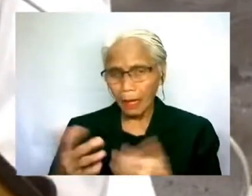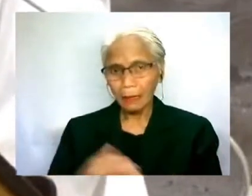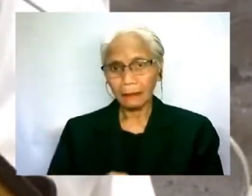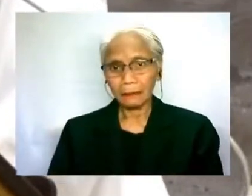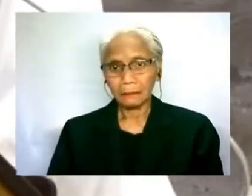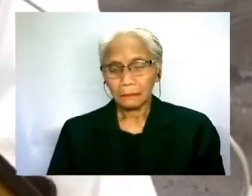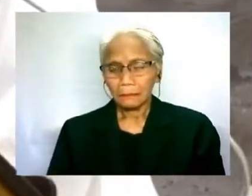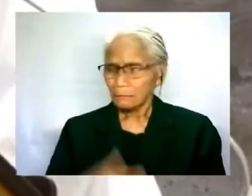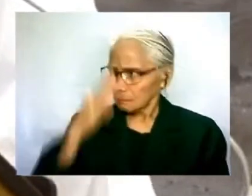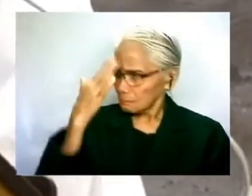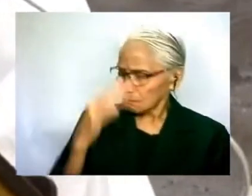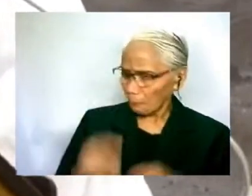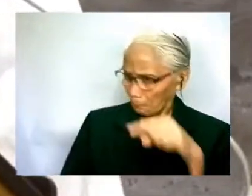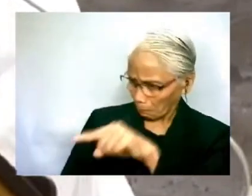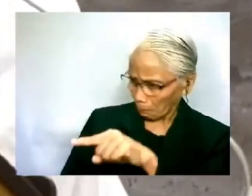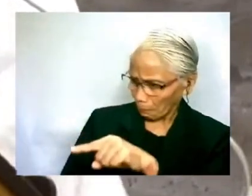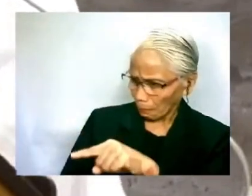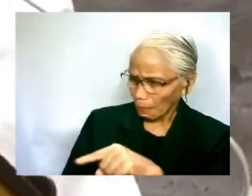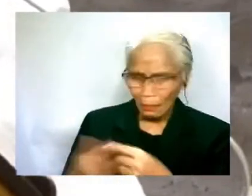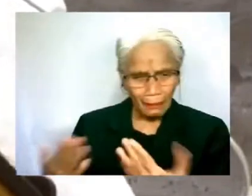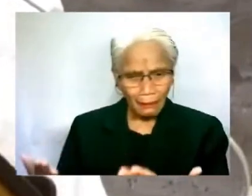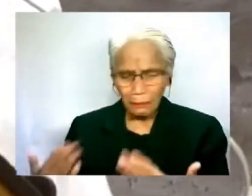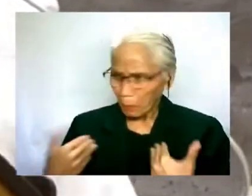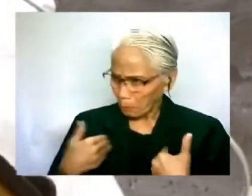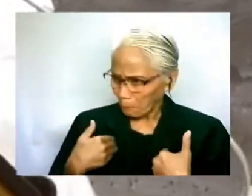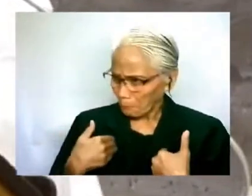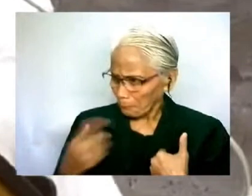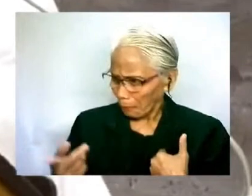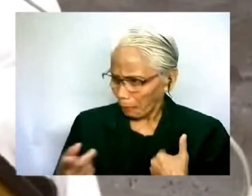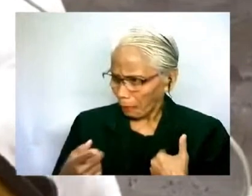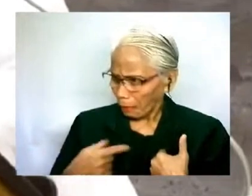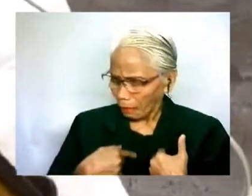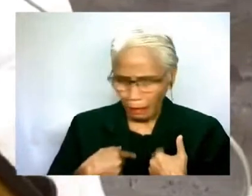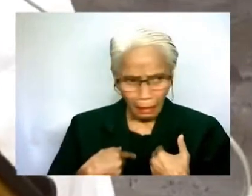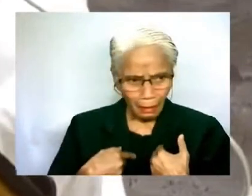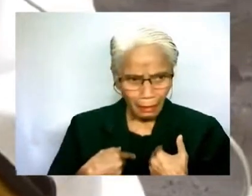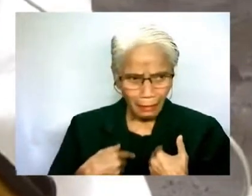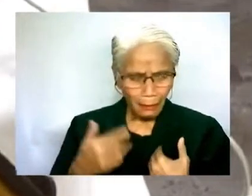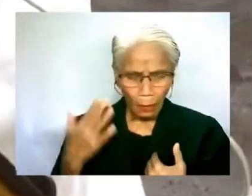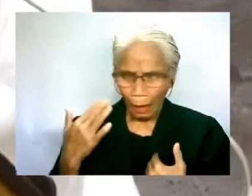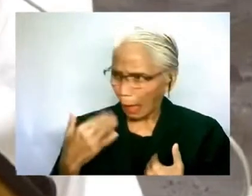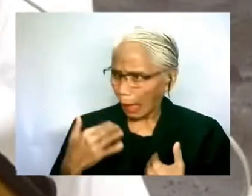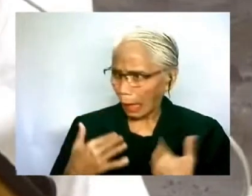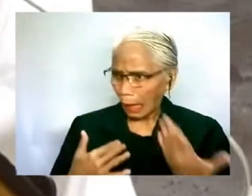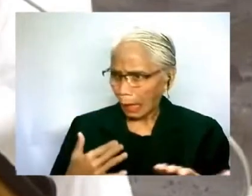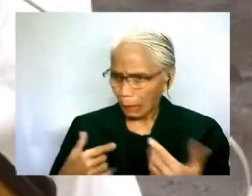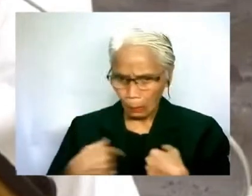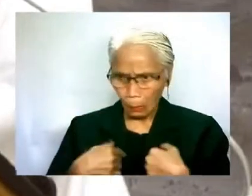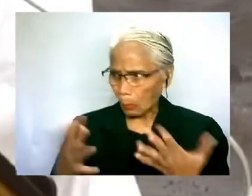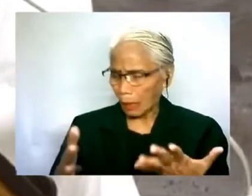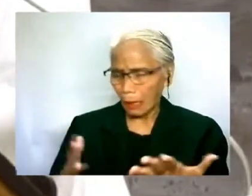Bakit siya ganito ang mayroon siya at ako wala? Tandaan natin mga